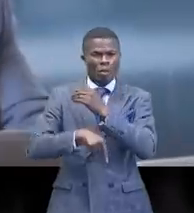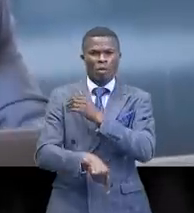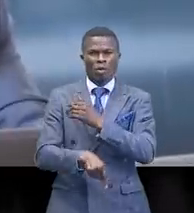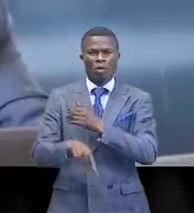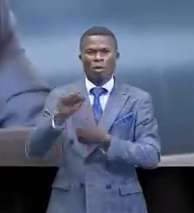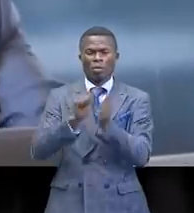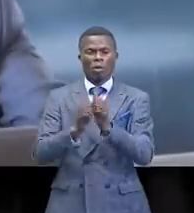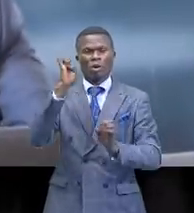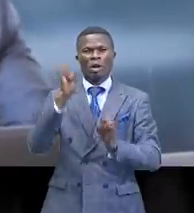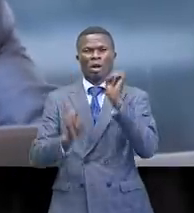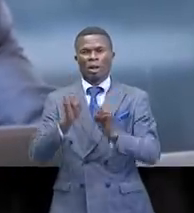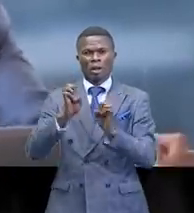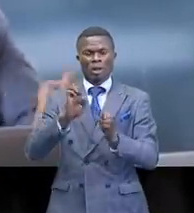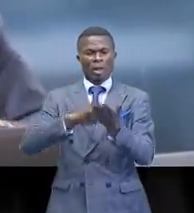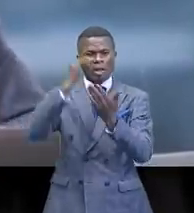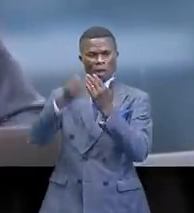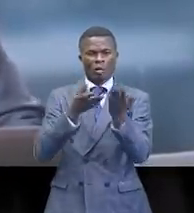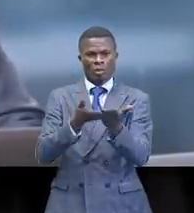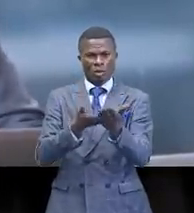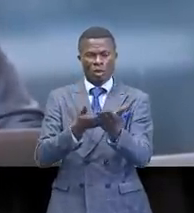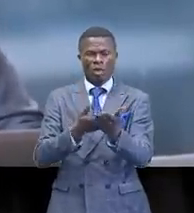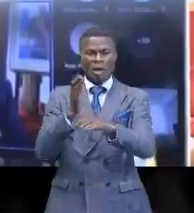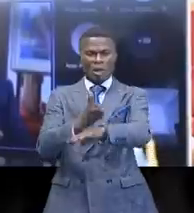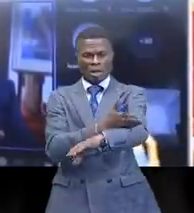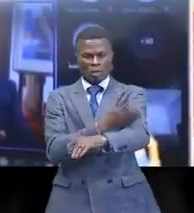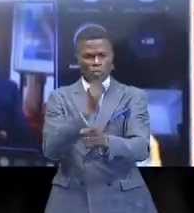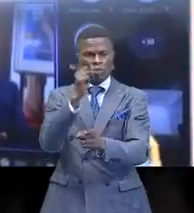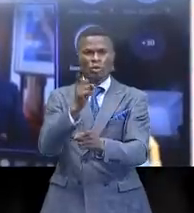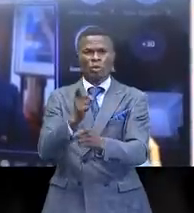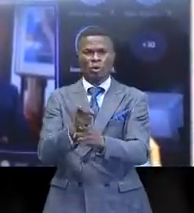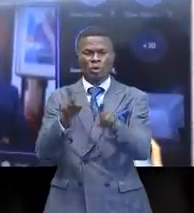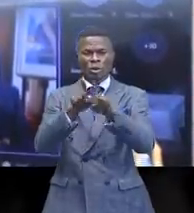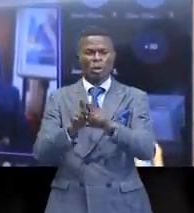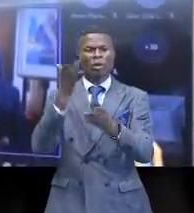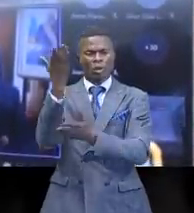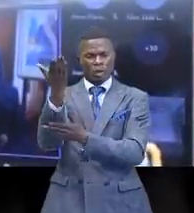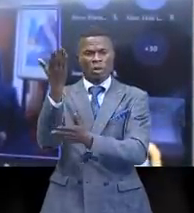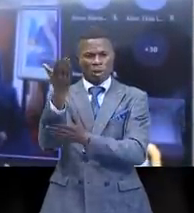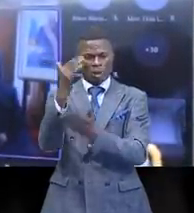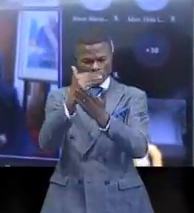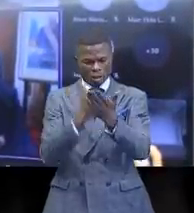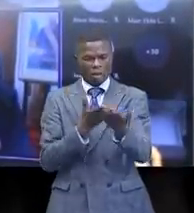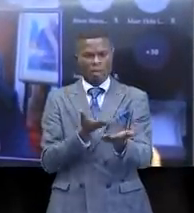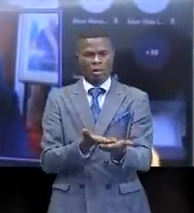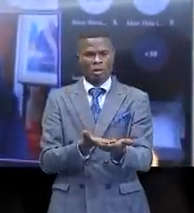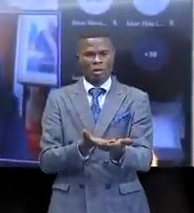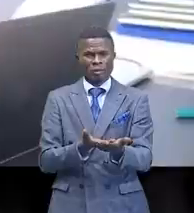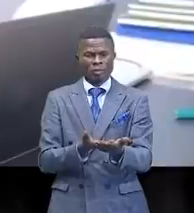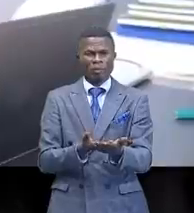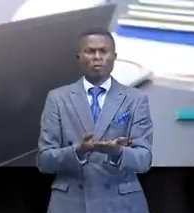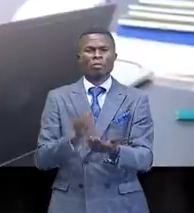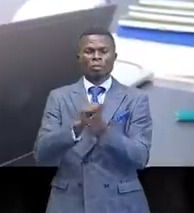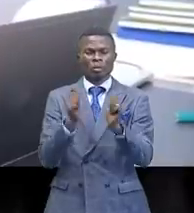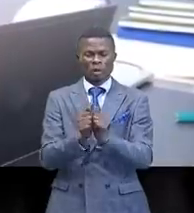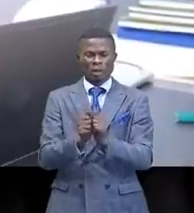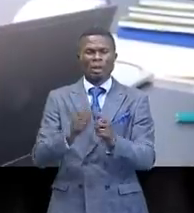sur l'évaluation de ce projet, les avancées concrètes et les recommandations y afférentes. Du fonds carbone